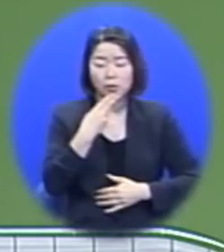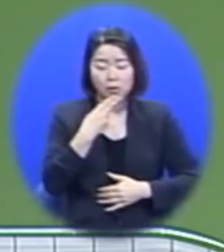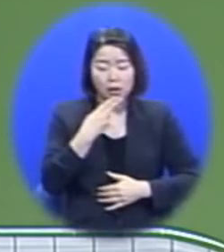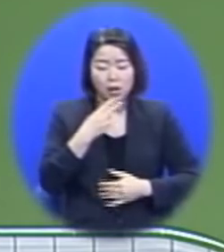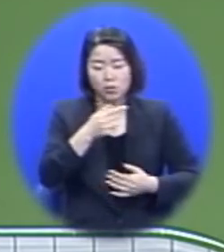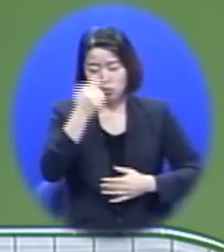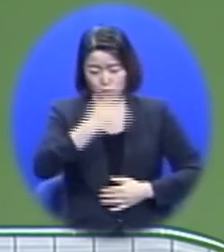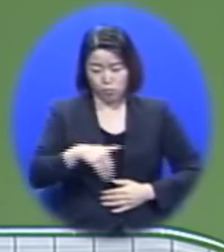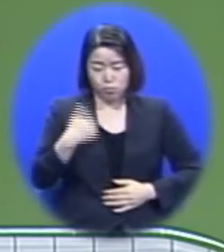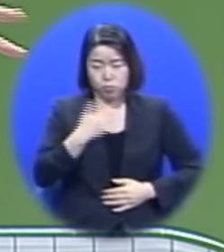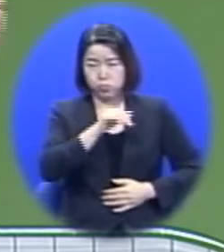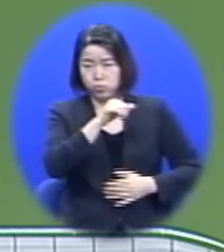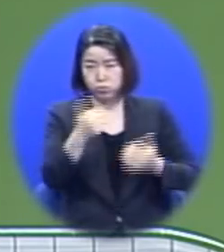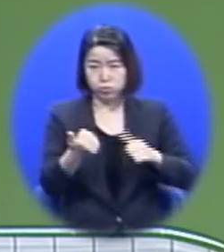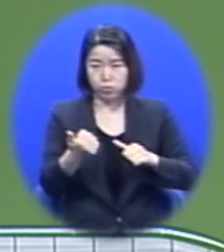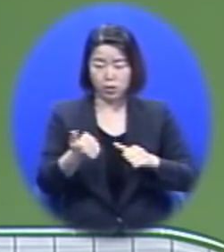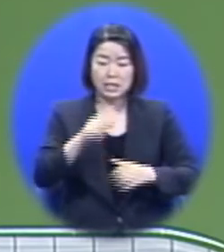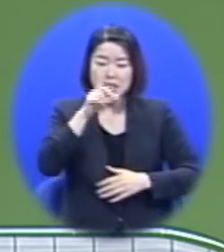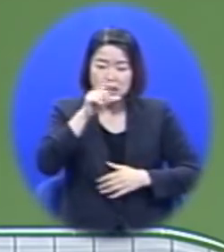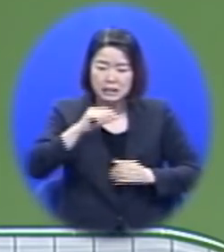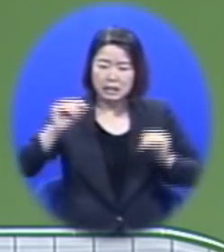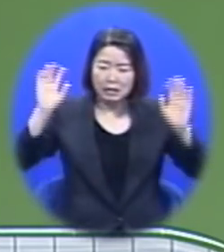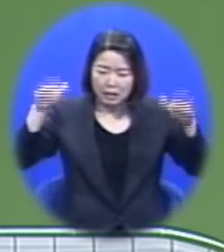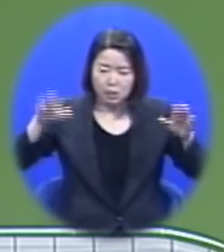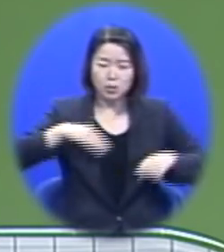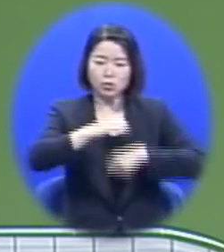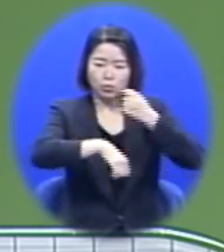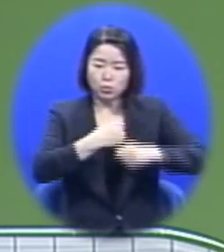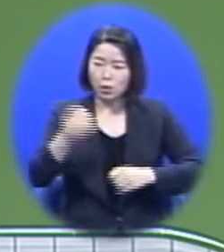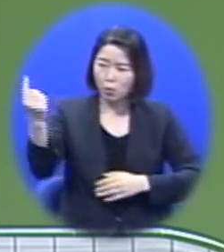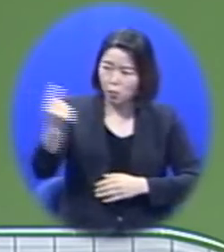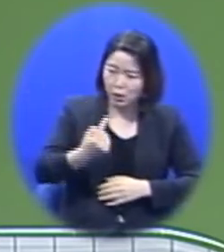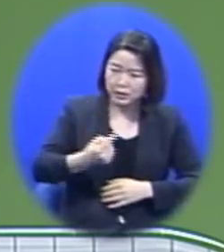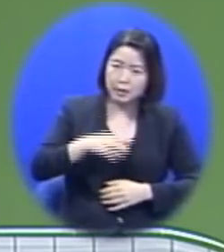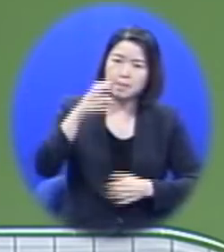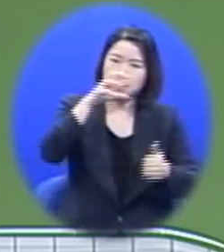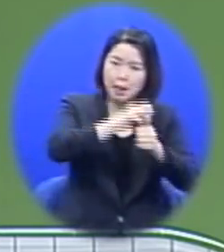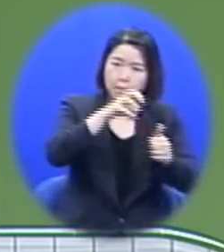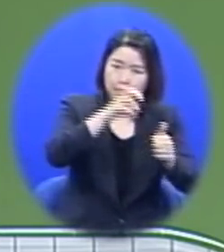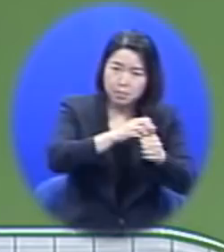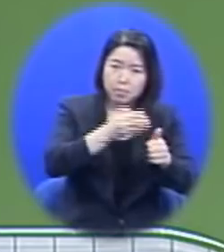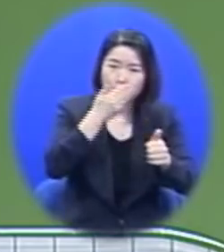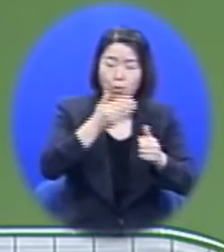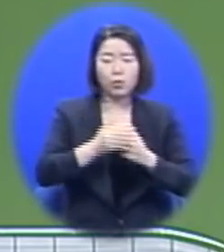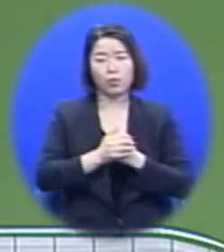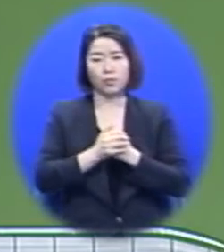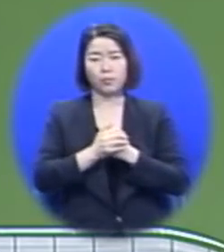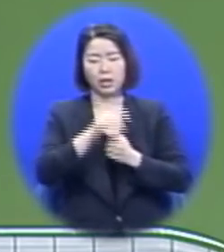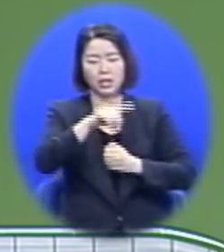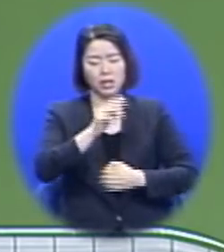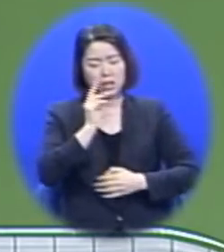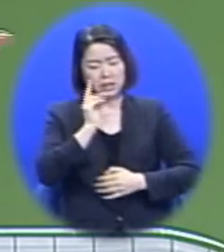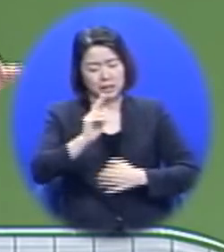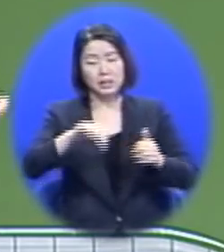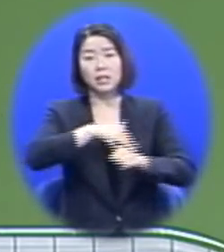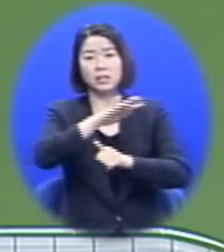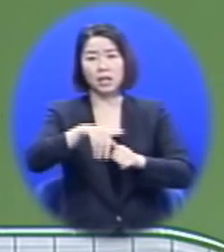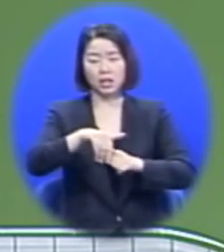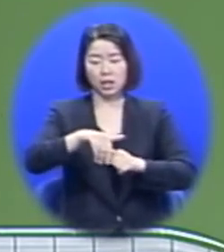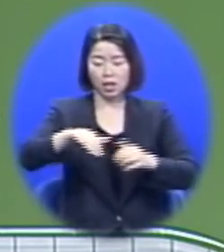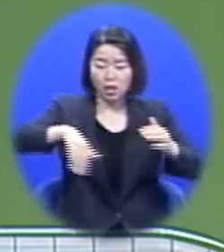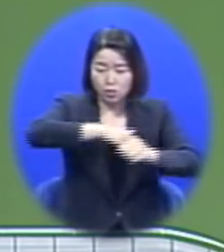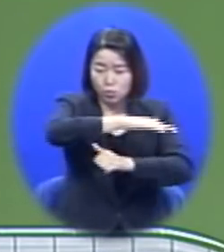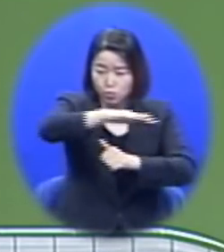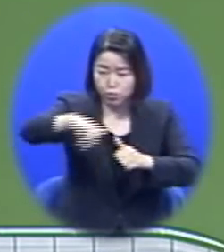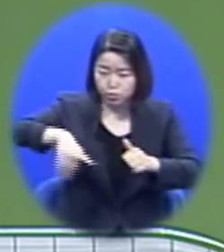널브러지고 새들이 와서 먹고 짐승들이 와서 먹고, 이런 끔찍한 상황에 주변에 있는 나라, 모압, 에돔,